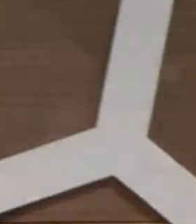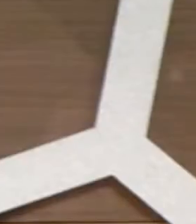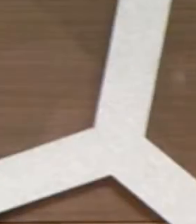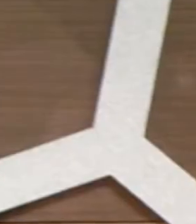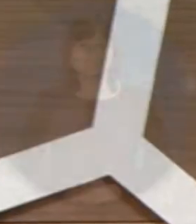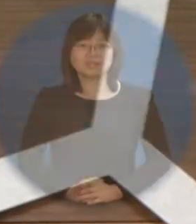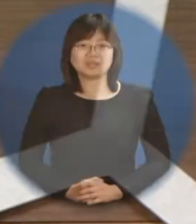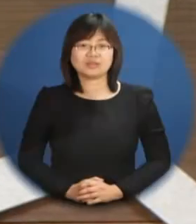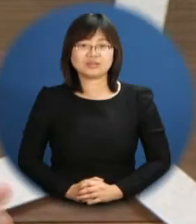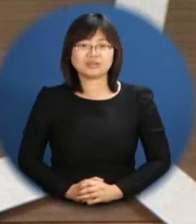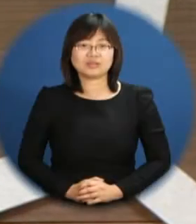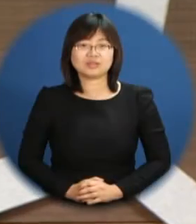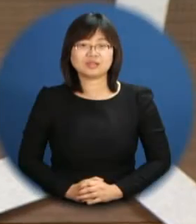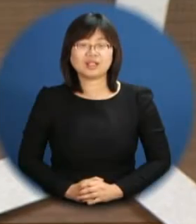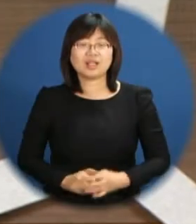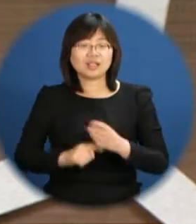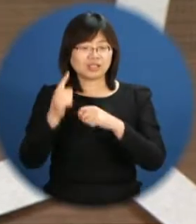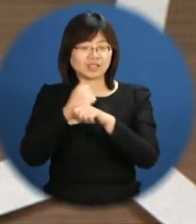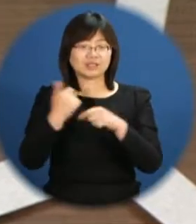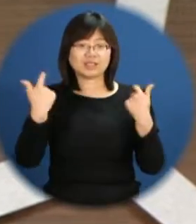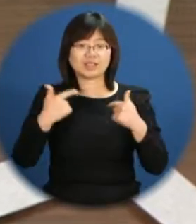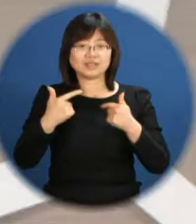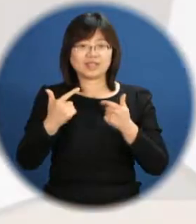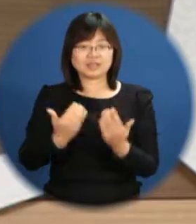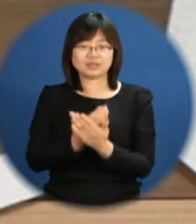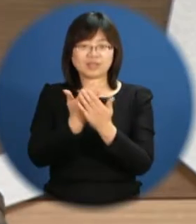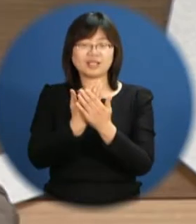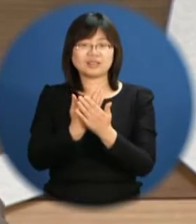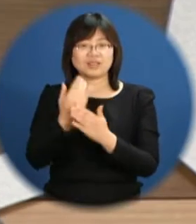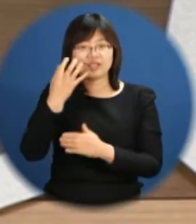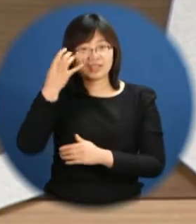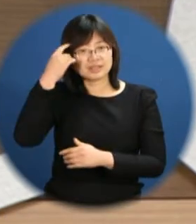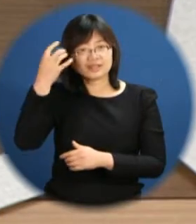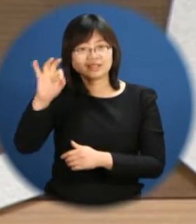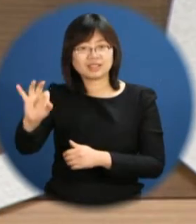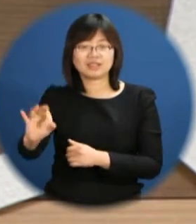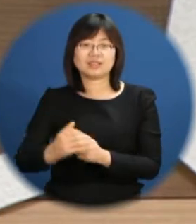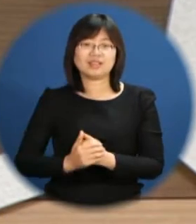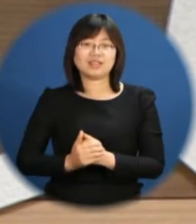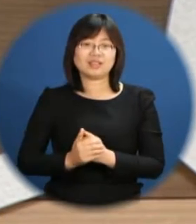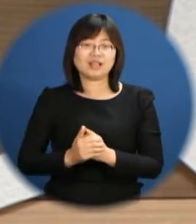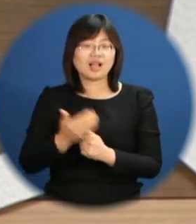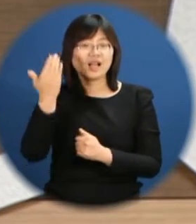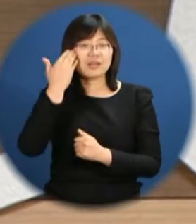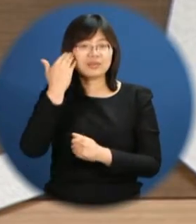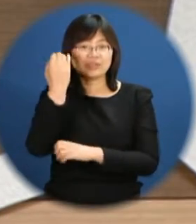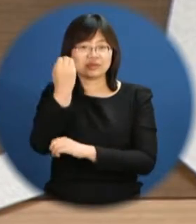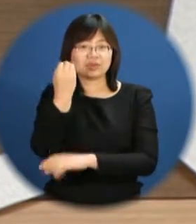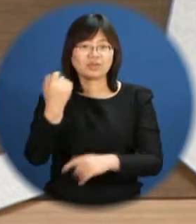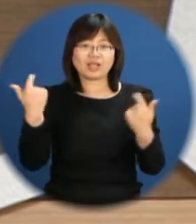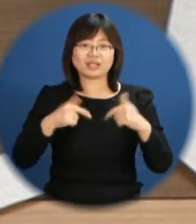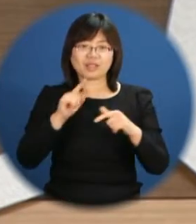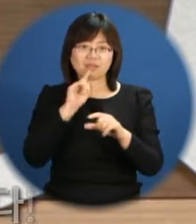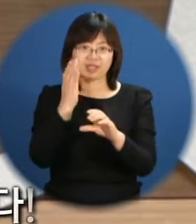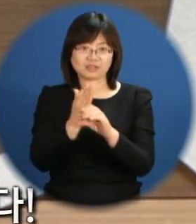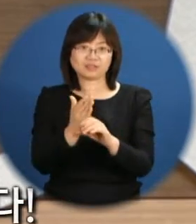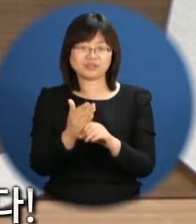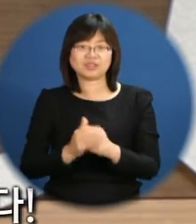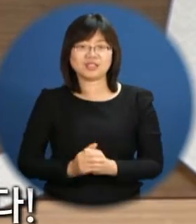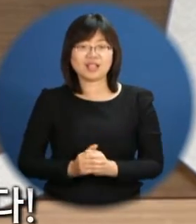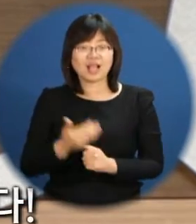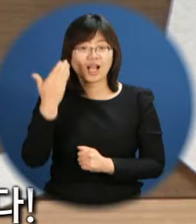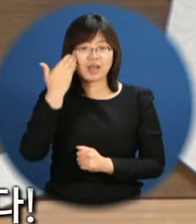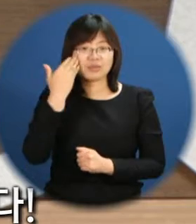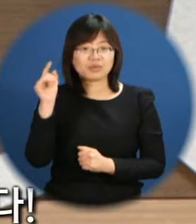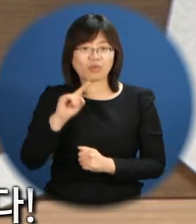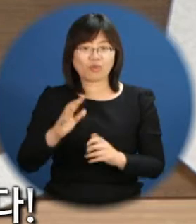굉장히 과학은 항상 진보하는 걸로 대개 들인지 가죠 이 학문의 기출어휘 초라고 우리가 항상 얘기하죠 항문이